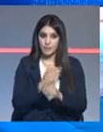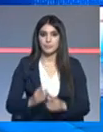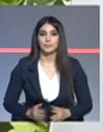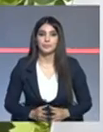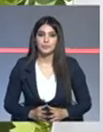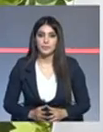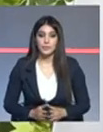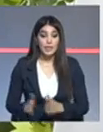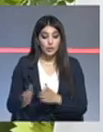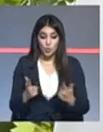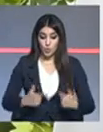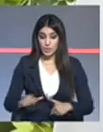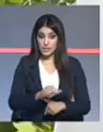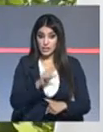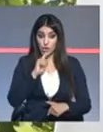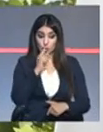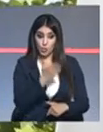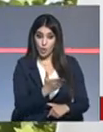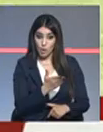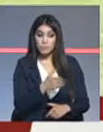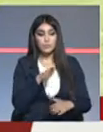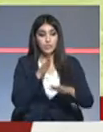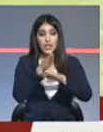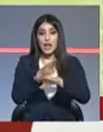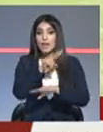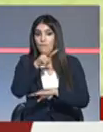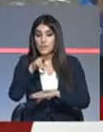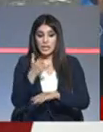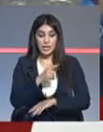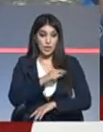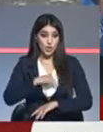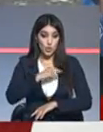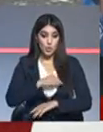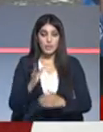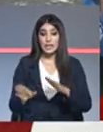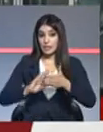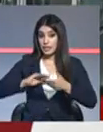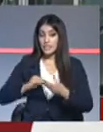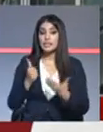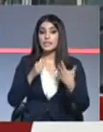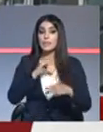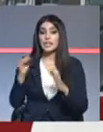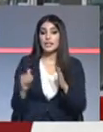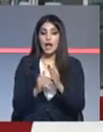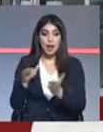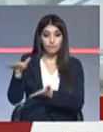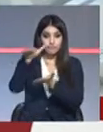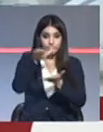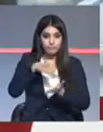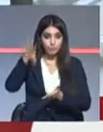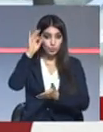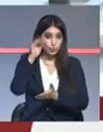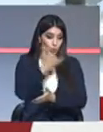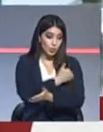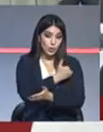توصل رئيس الحكومه هي شي في جنيف الى اتفاق يقضي بارسال نحو ستمائه الف جرعه من اللقاح المضاد لفيروس